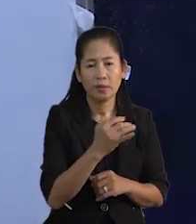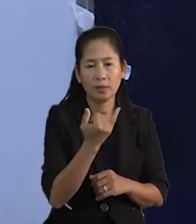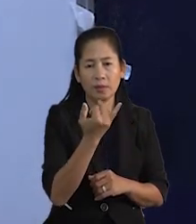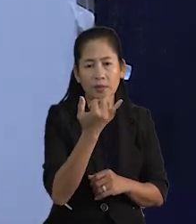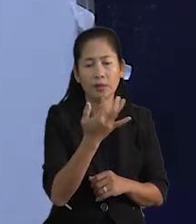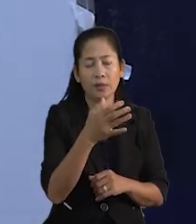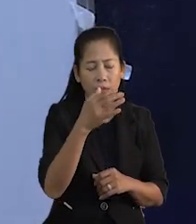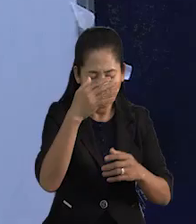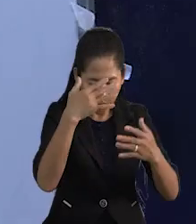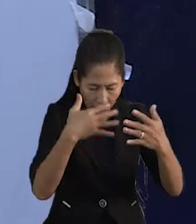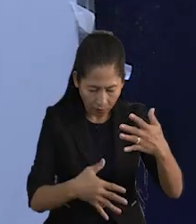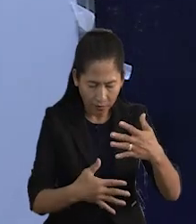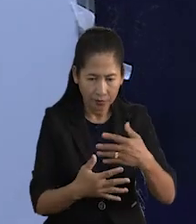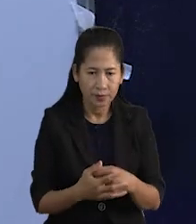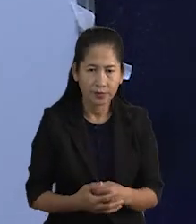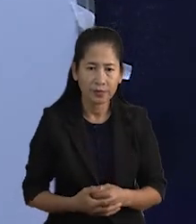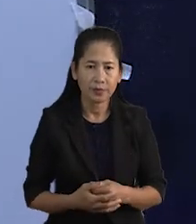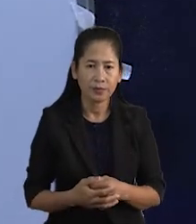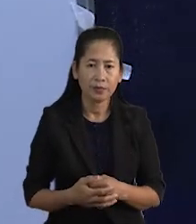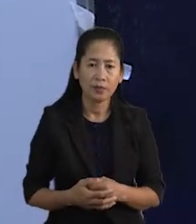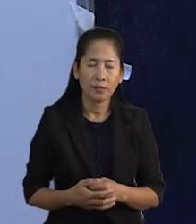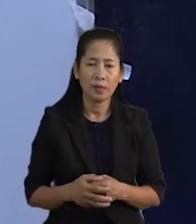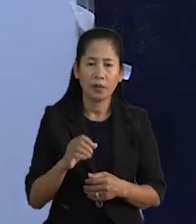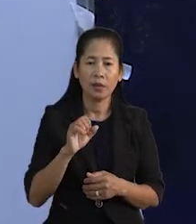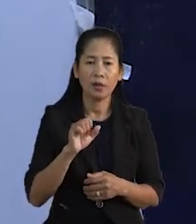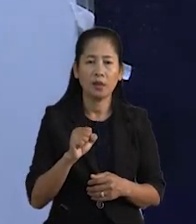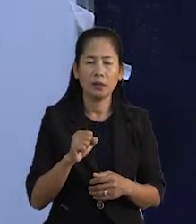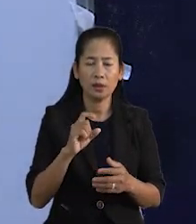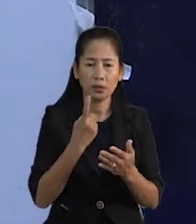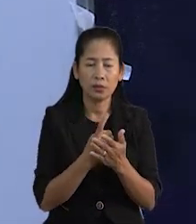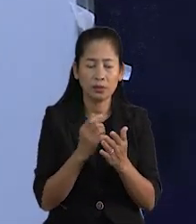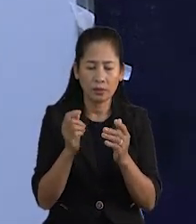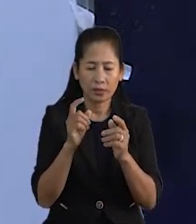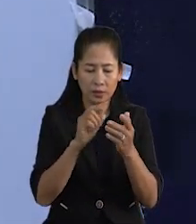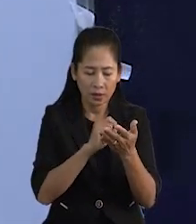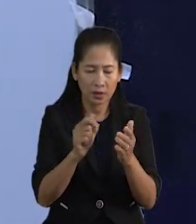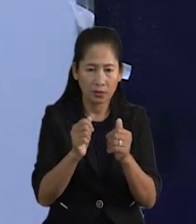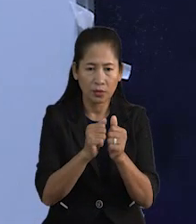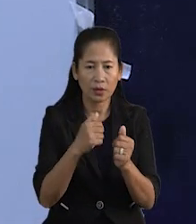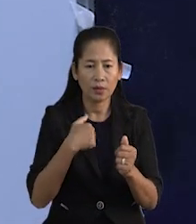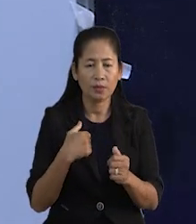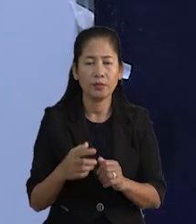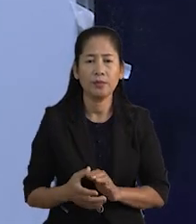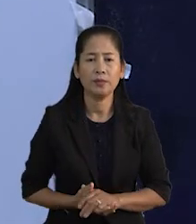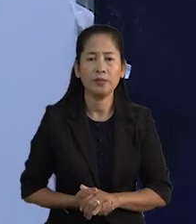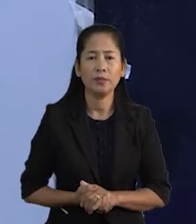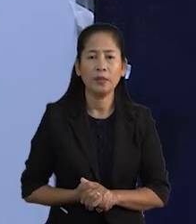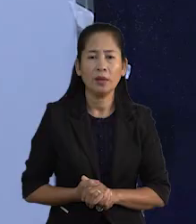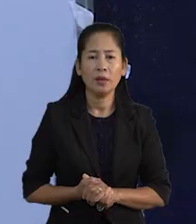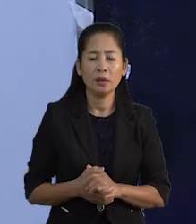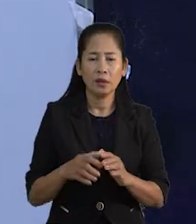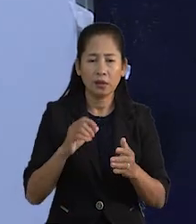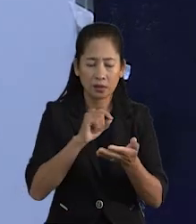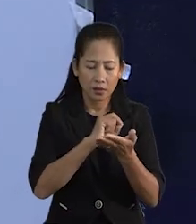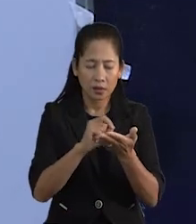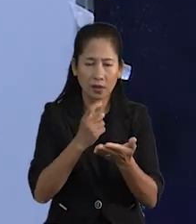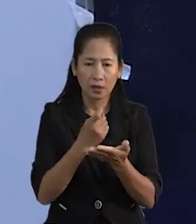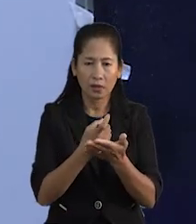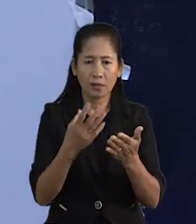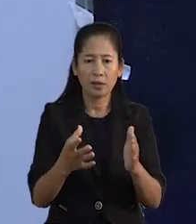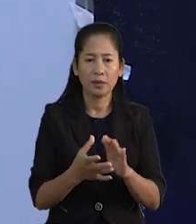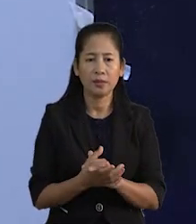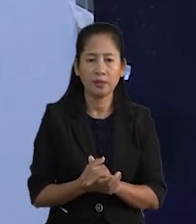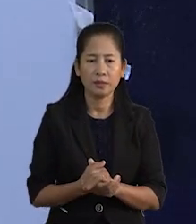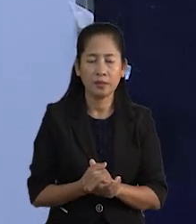5 6អីចឹងហោហែណាកូនណាតោះឥឡូវយើងចូលរួមសរសេរទាំងអស់គ្នាជាមួយលោកគ្រូដូច្នេះតើយើងត្រូវសរសេរយ៉ាងម៉េច